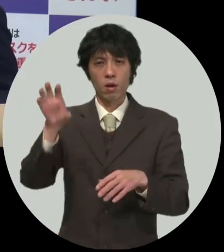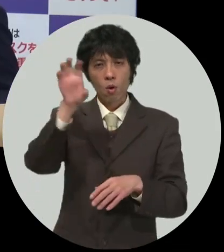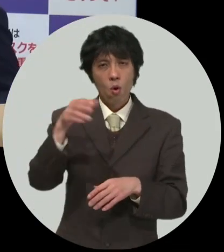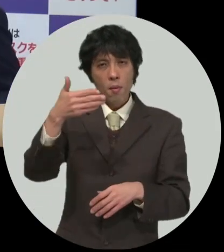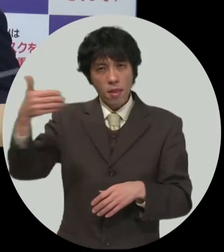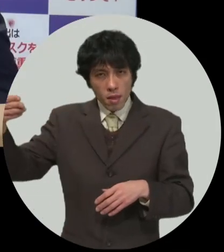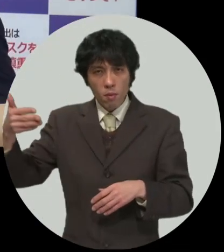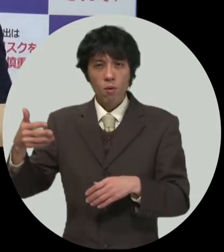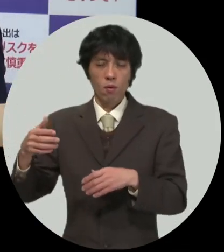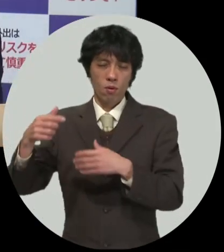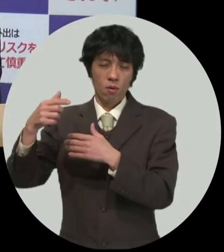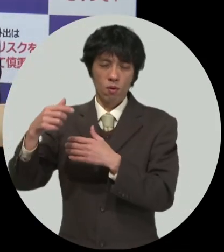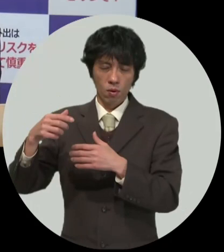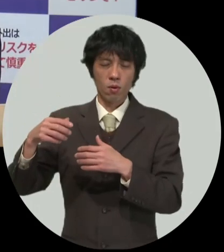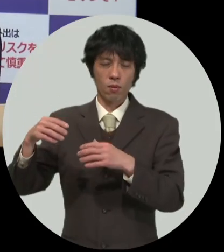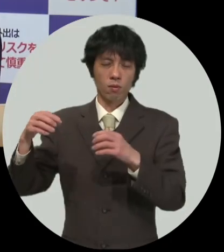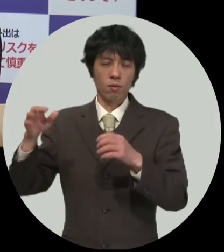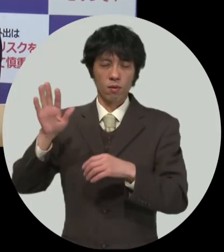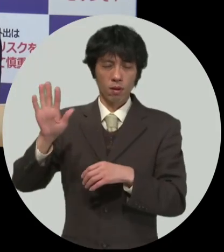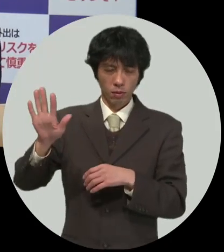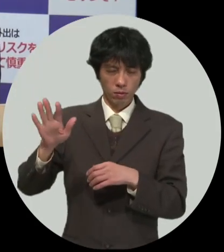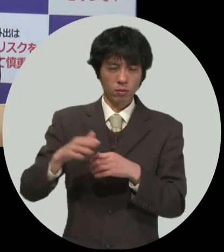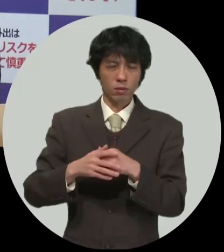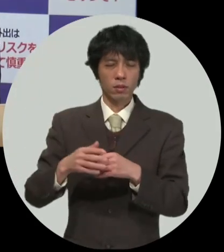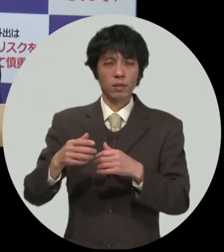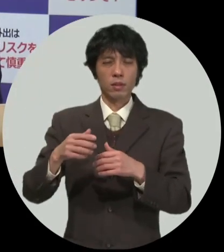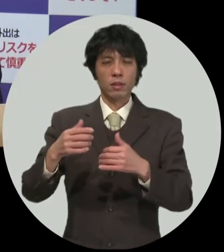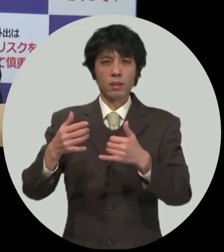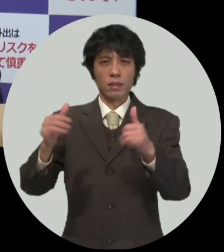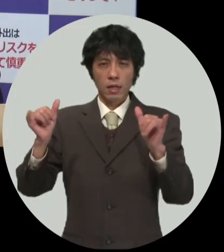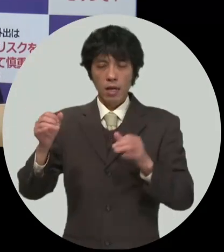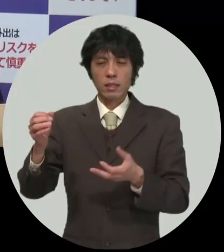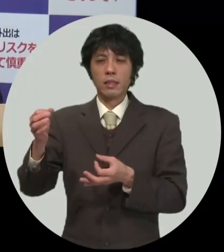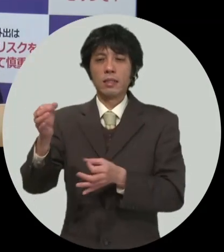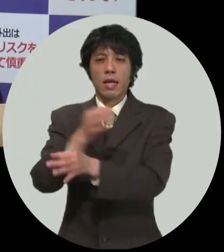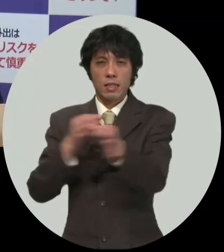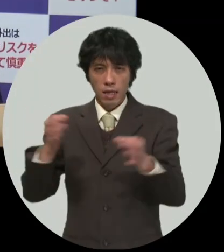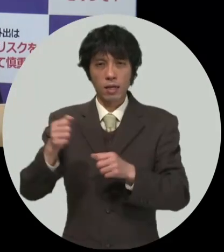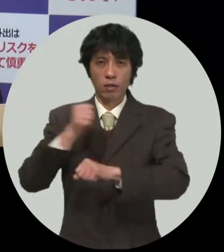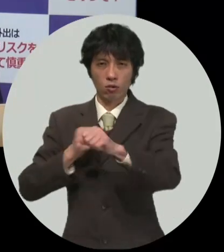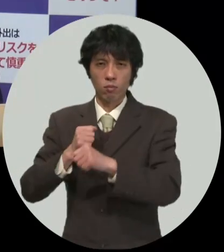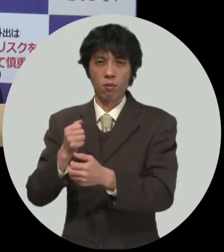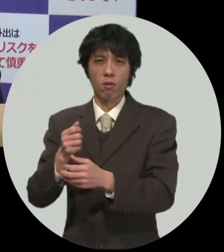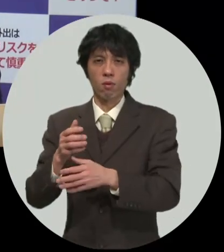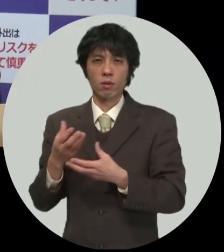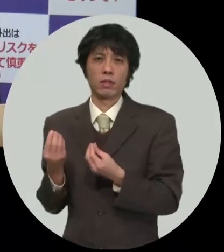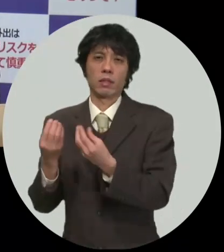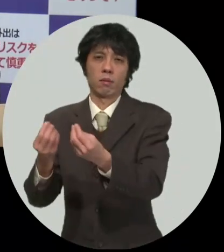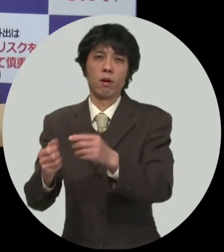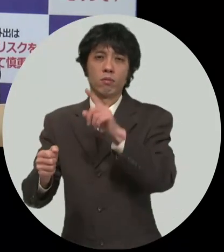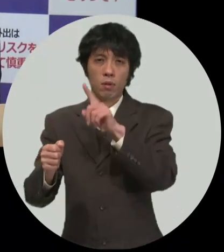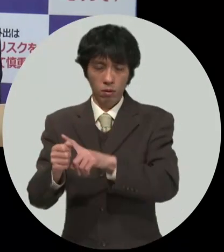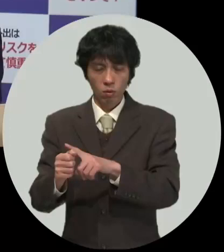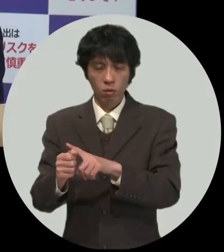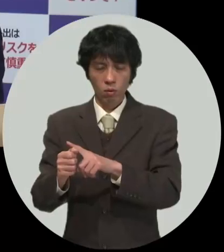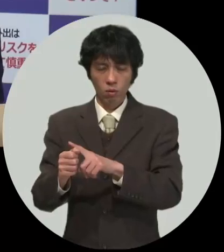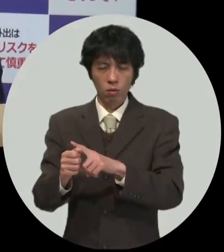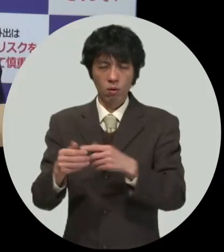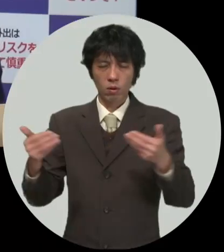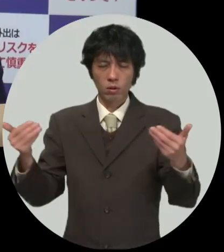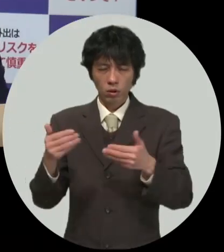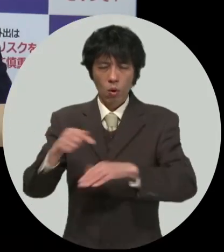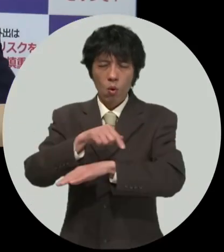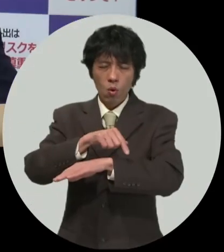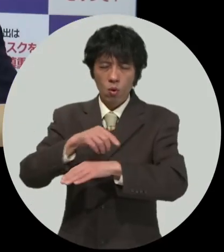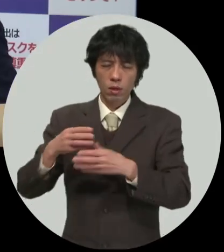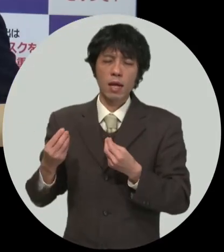りますけれども、さまざまな社会経済活動を維持してもらうため、そうした事業者について事業継続計画 BCP を持ってお